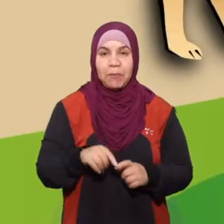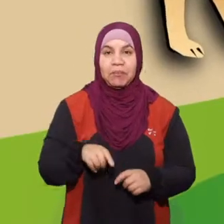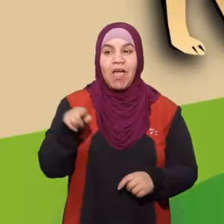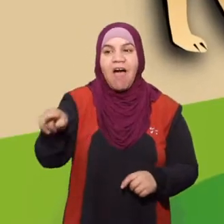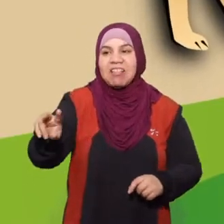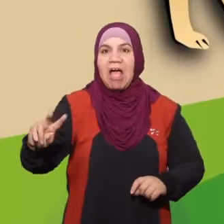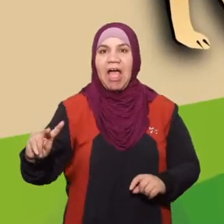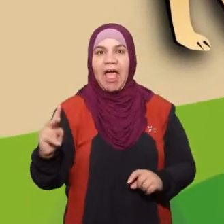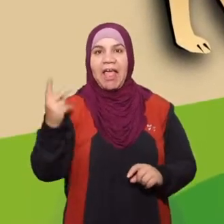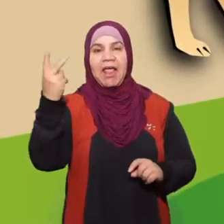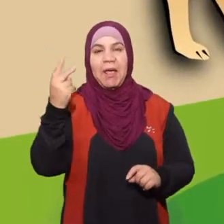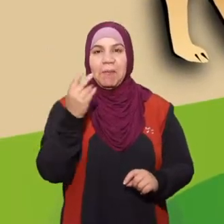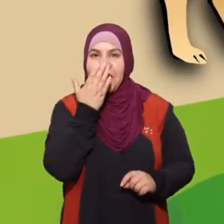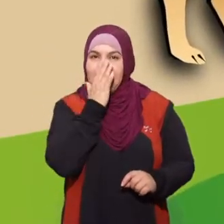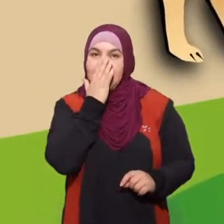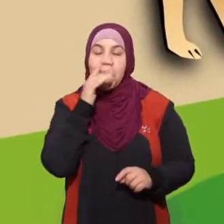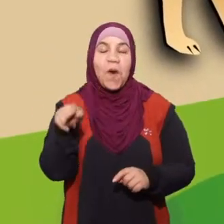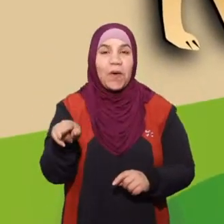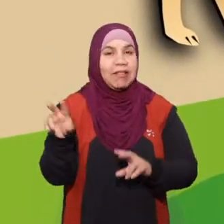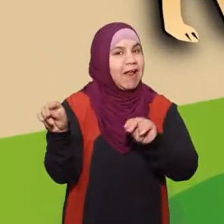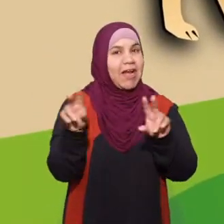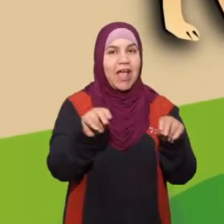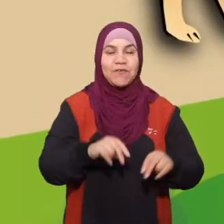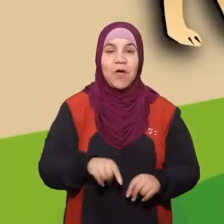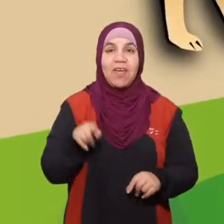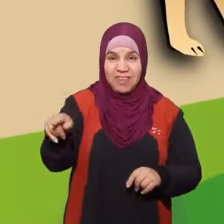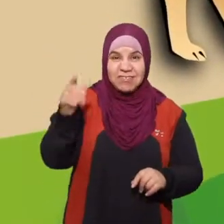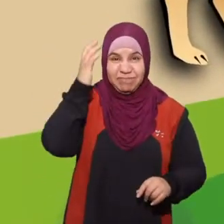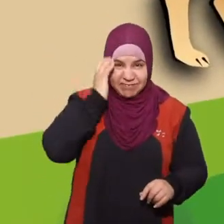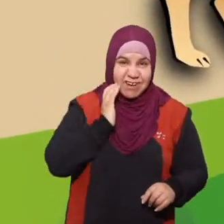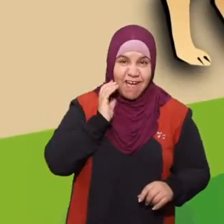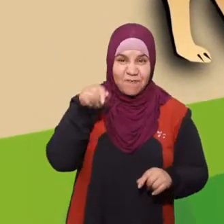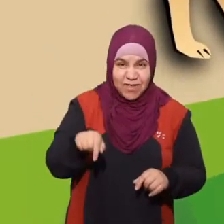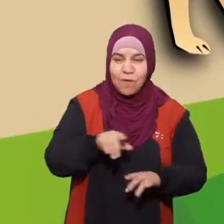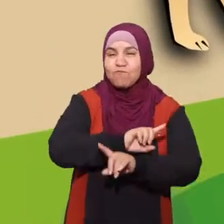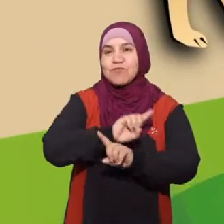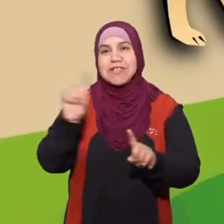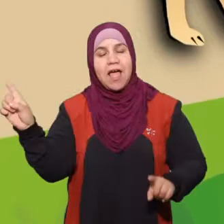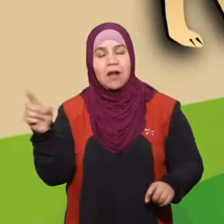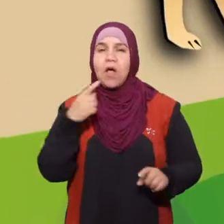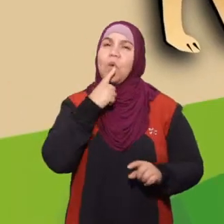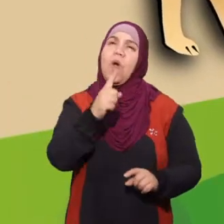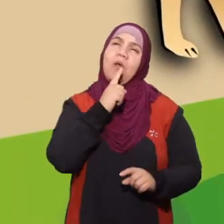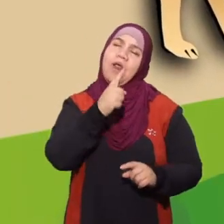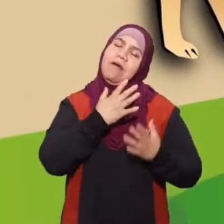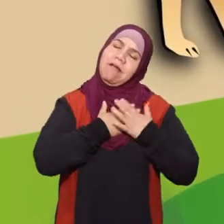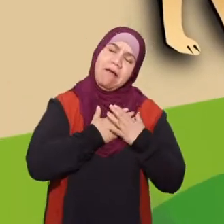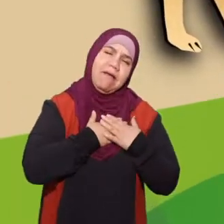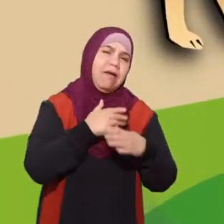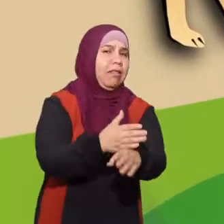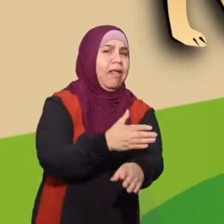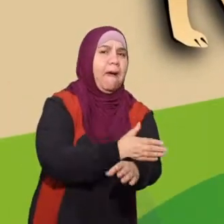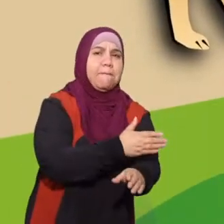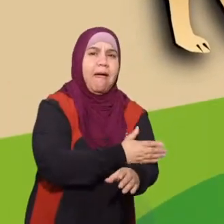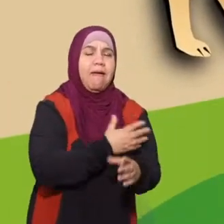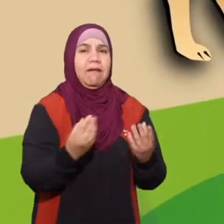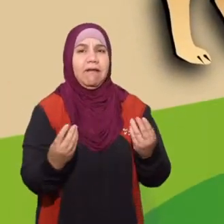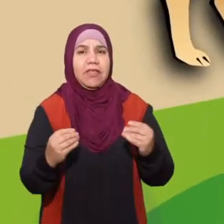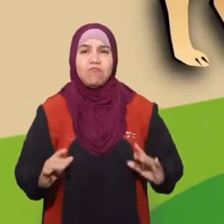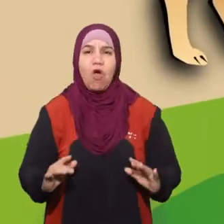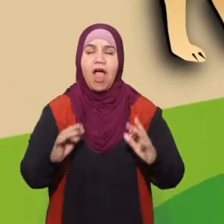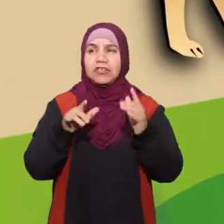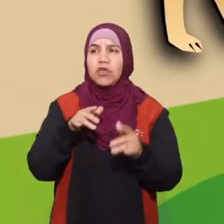هذه أغرب نكتة سمعتها في حياتي، من يصدق هذا؟ صدقني صدقني، لقد تعبت من